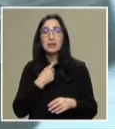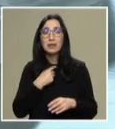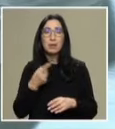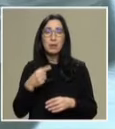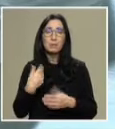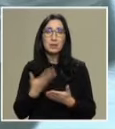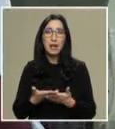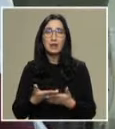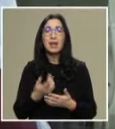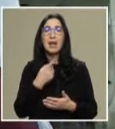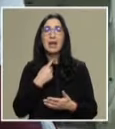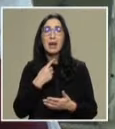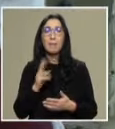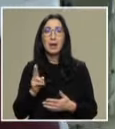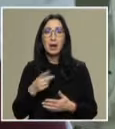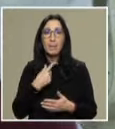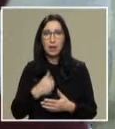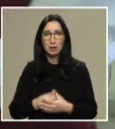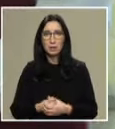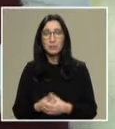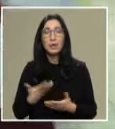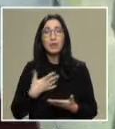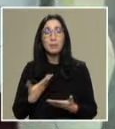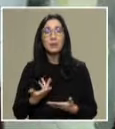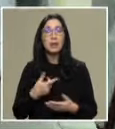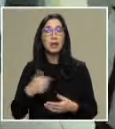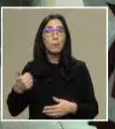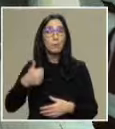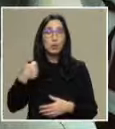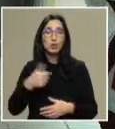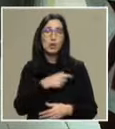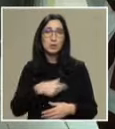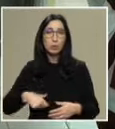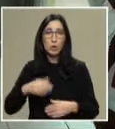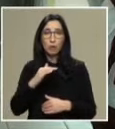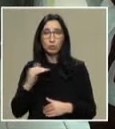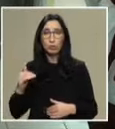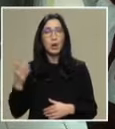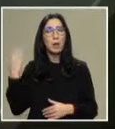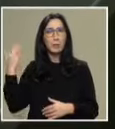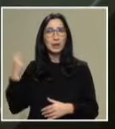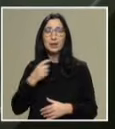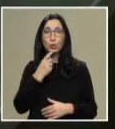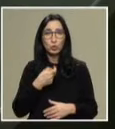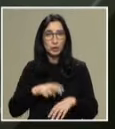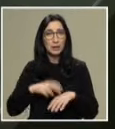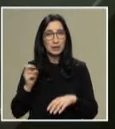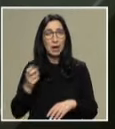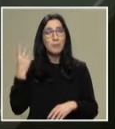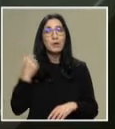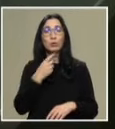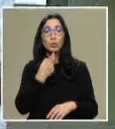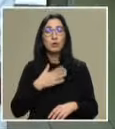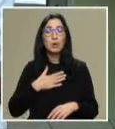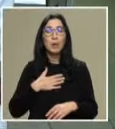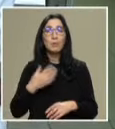карамел. Имате ли на регионално, на национално ниво постижения, с които се гордеете? Предни години да. Миналата година имаме четвърто